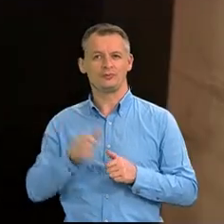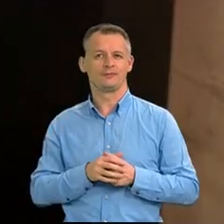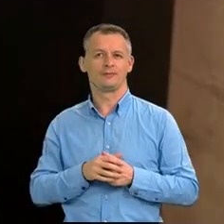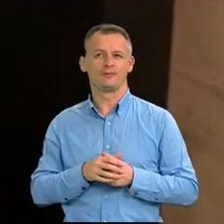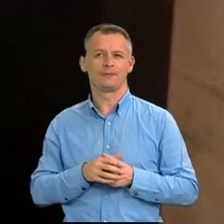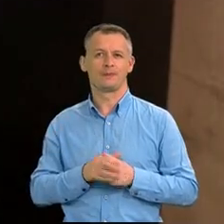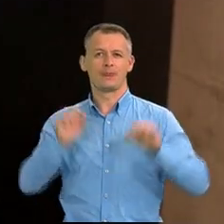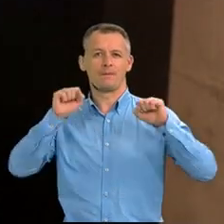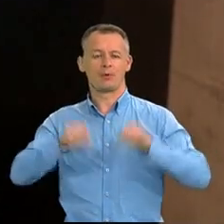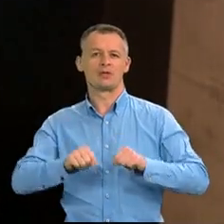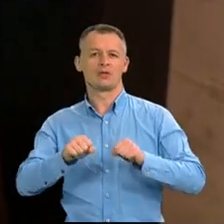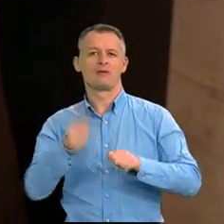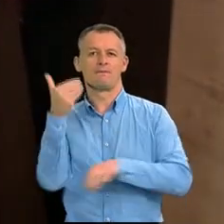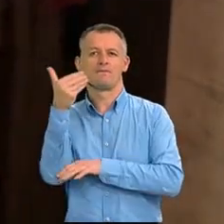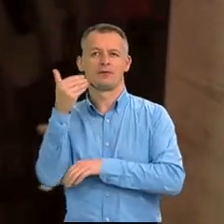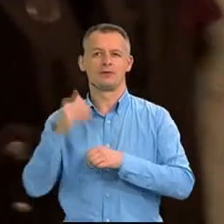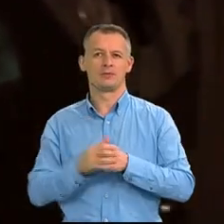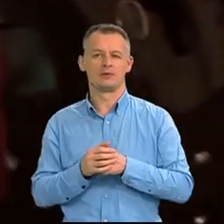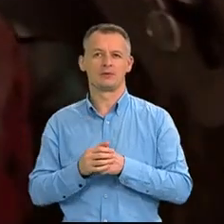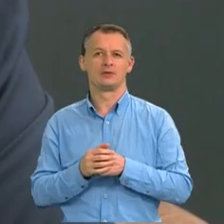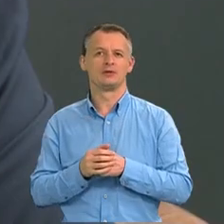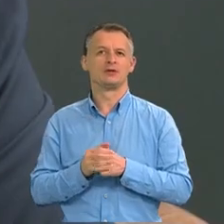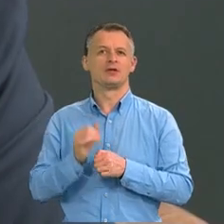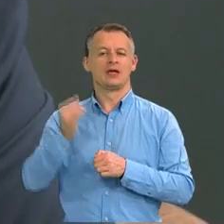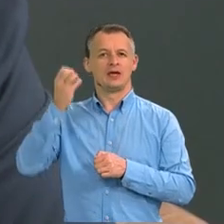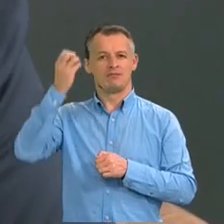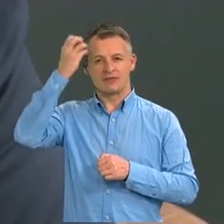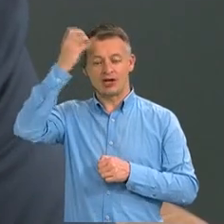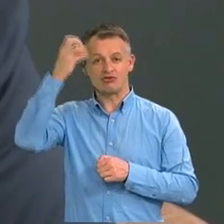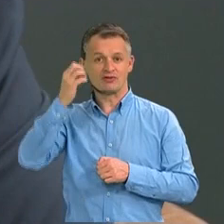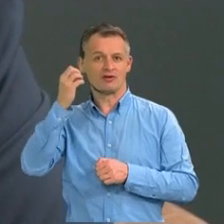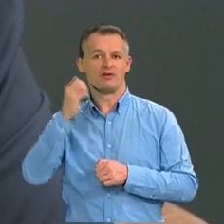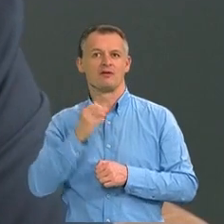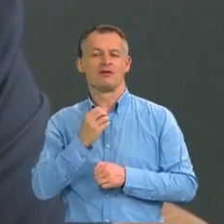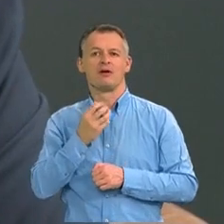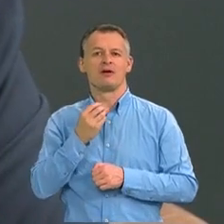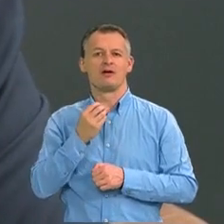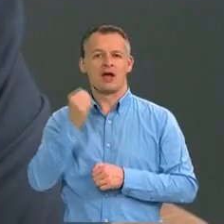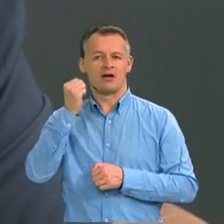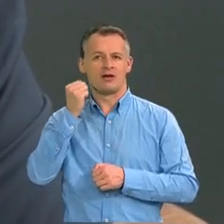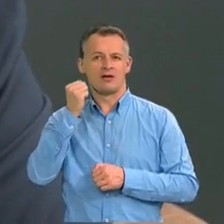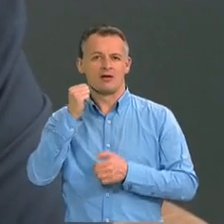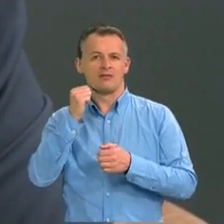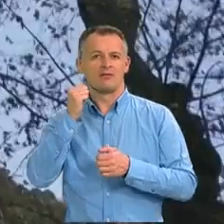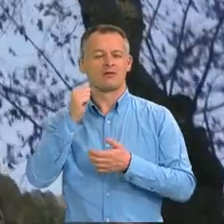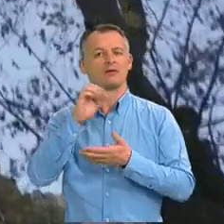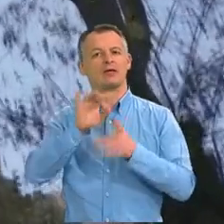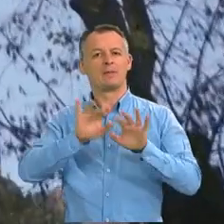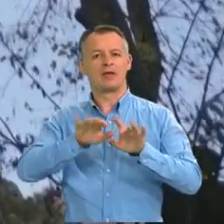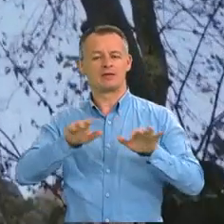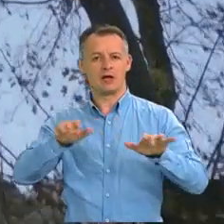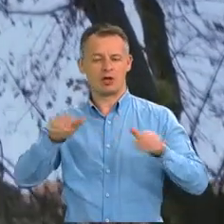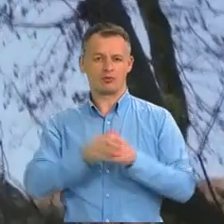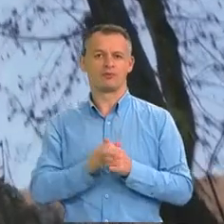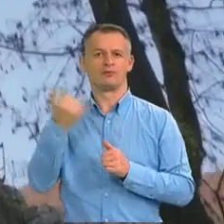un proprietar de companie de inteligență artificială și producător din zona de Hollywood și muzică. Elon Musk